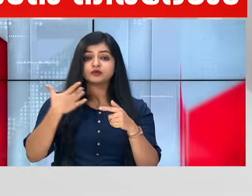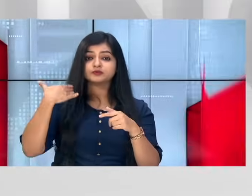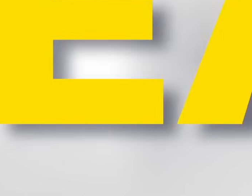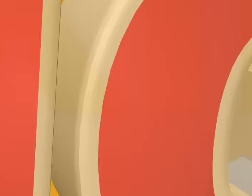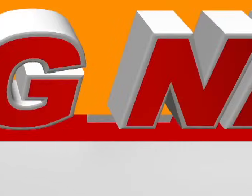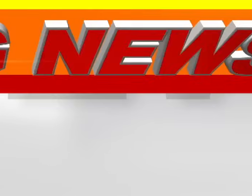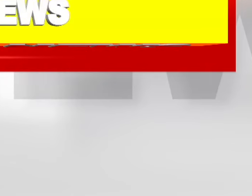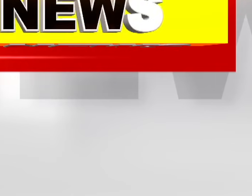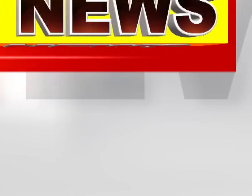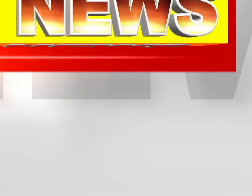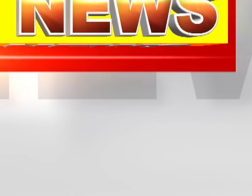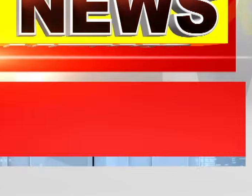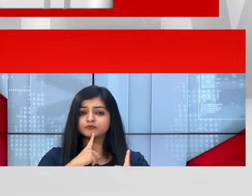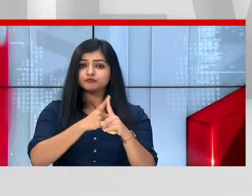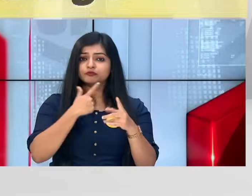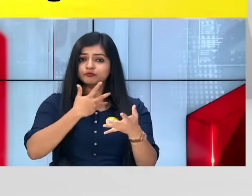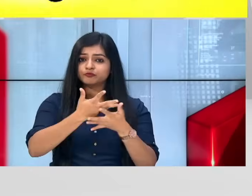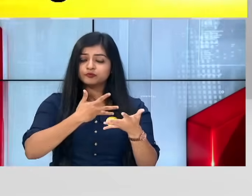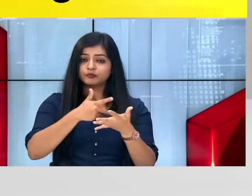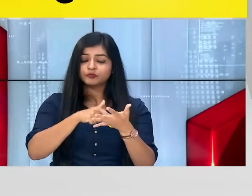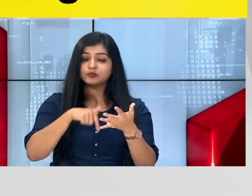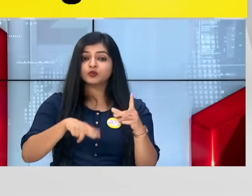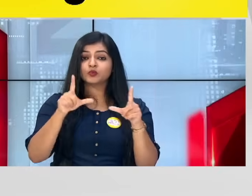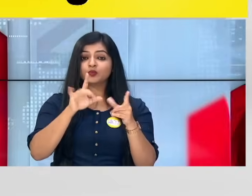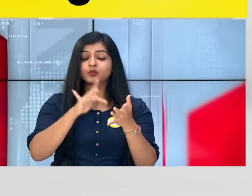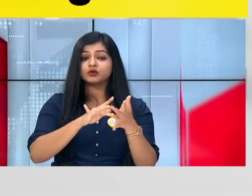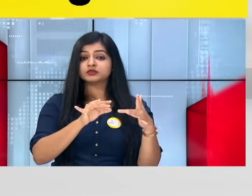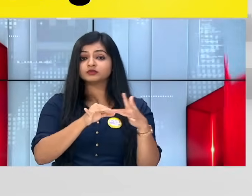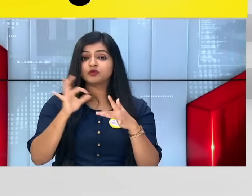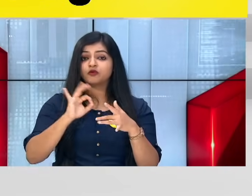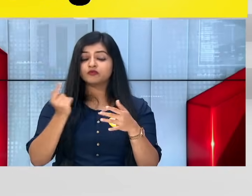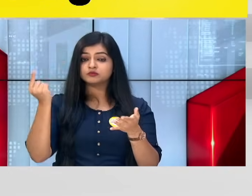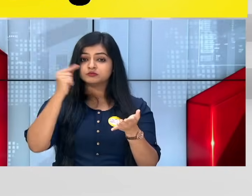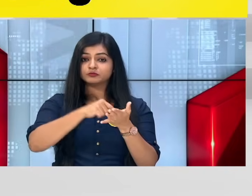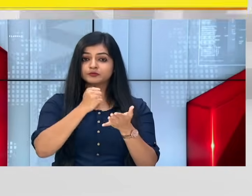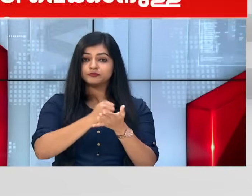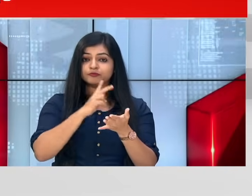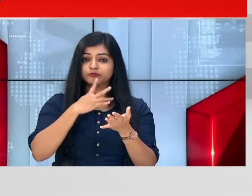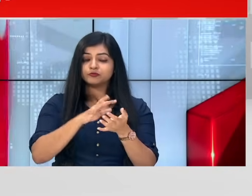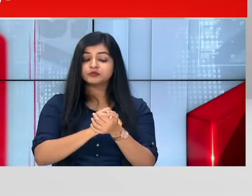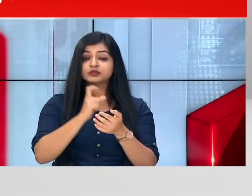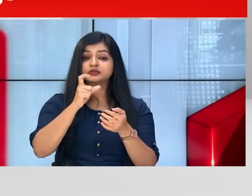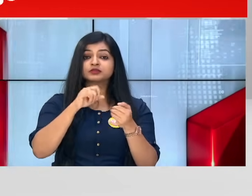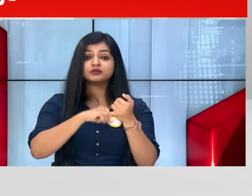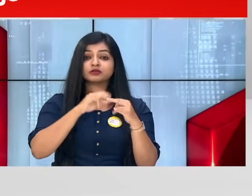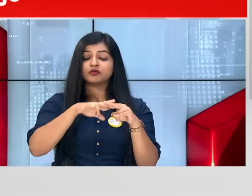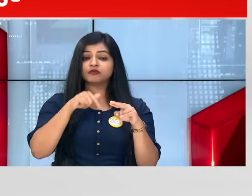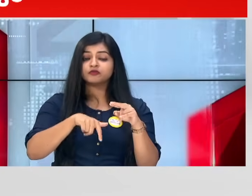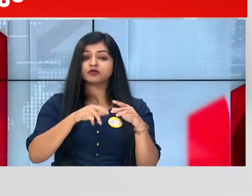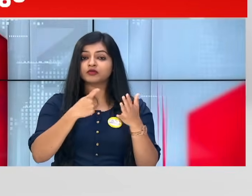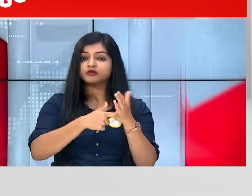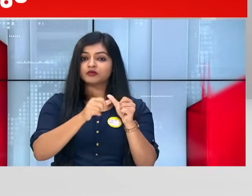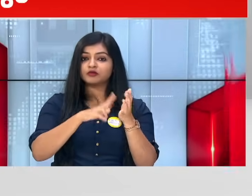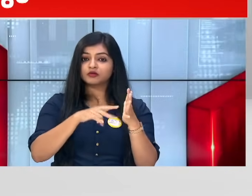ഇതിലെടുത്ത സുപ്രധാനമായ തീരുമാനം വയനാട്ടിൽ സ്പെഷ്യൽ ഓഫീസറെ നിയമിക്കാനുള്ളതാണ്. CCF റാങ്കിൽ കുറയാത്ത സ്പെഷ്യൽ ഓഫീസറെ